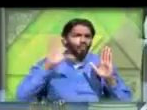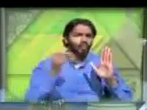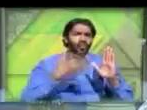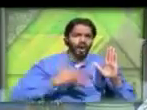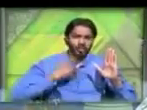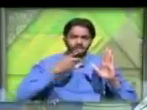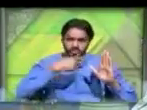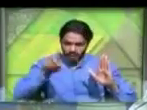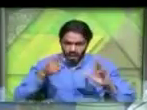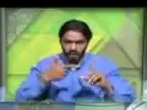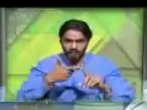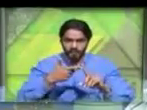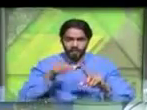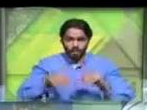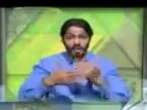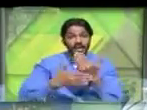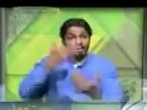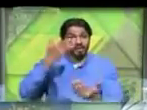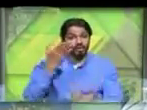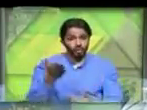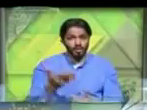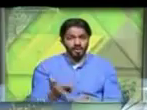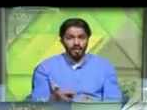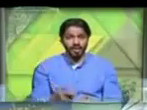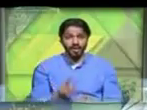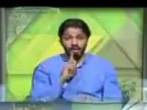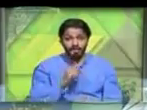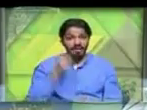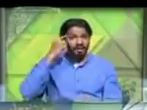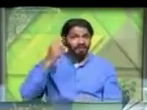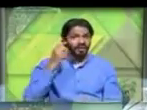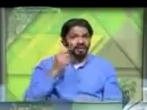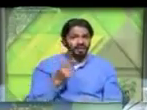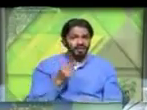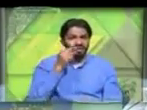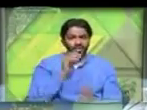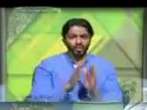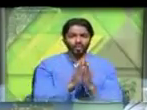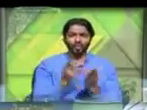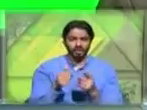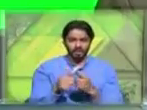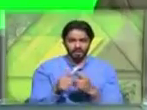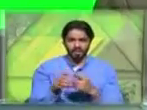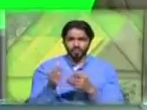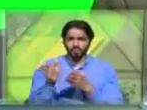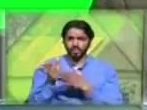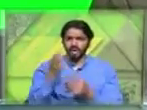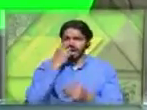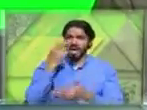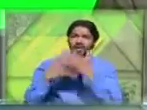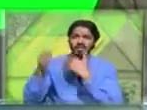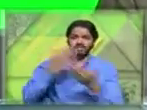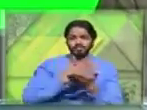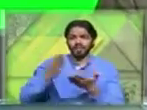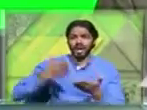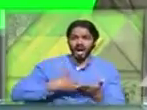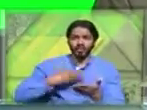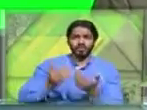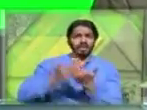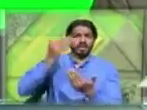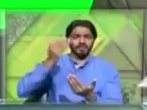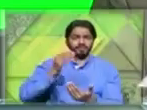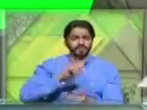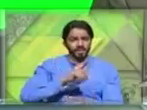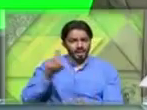الواقع المتجدد والمتغير الذي لا يقف في ساعة واحدة على حال. صحيح. هل من خطوات عملية نتبعها